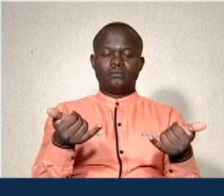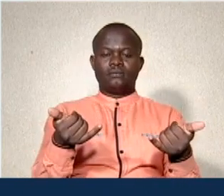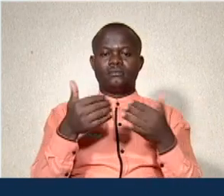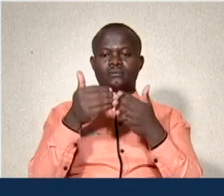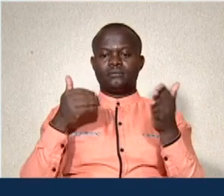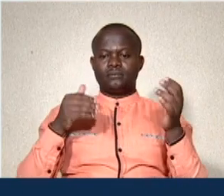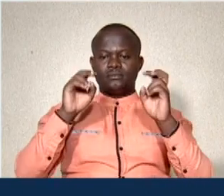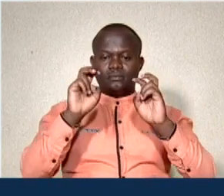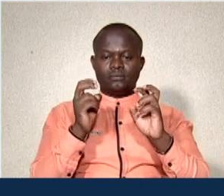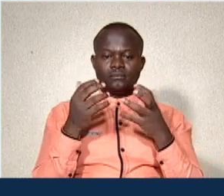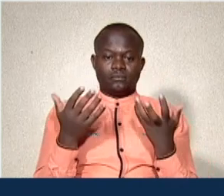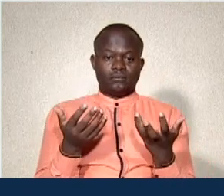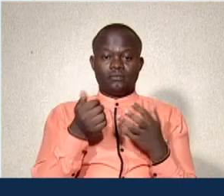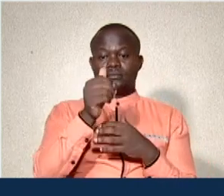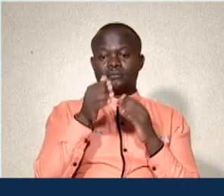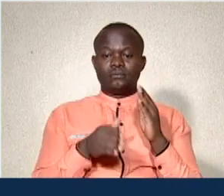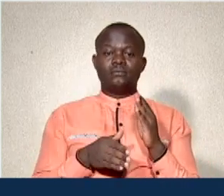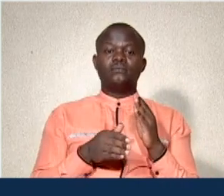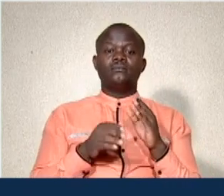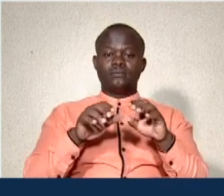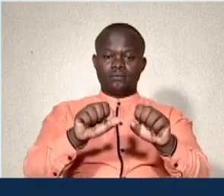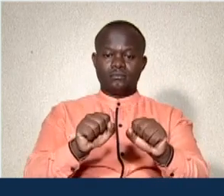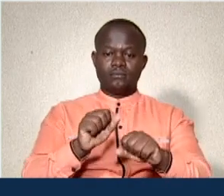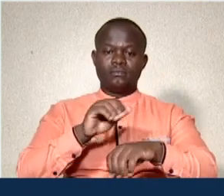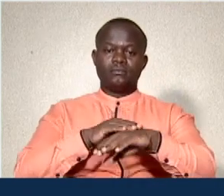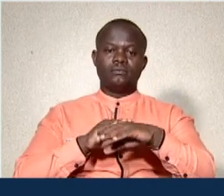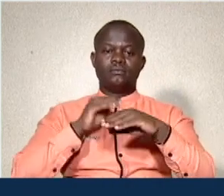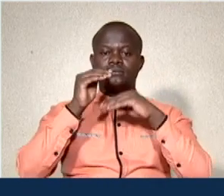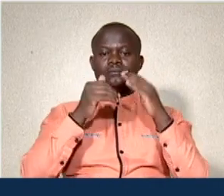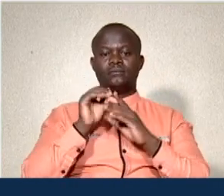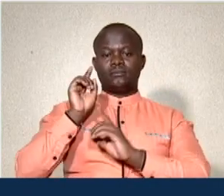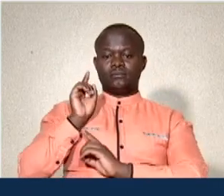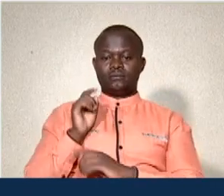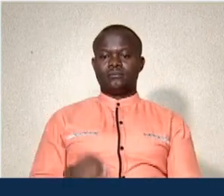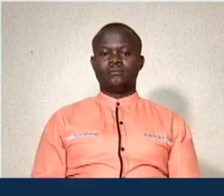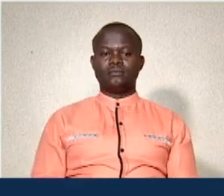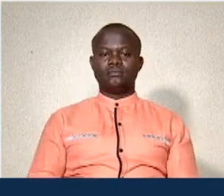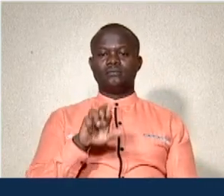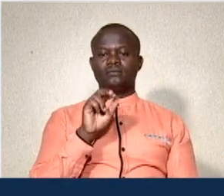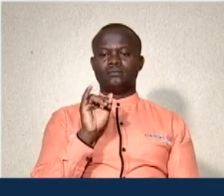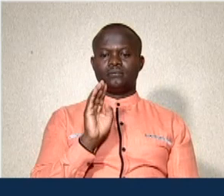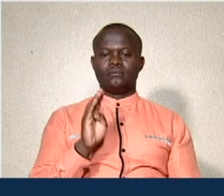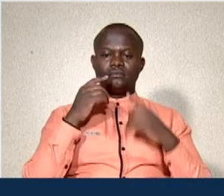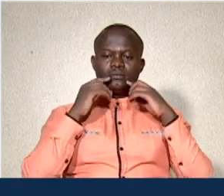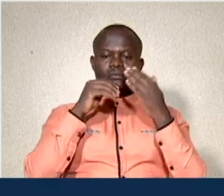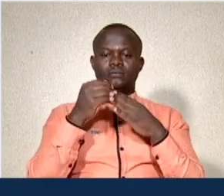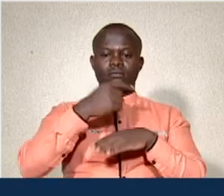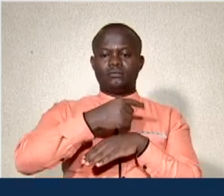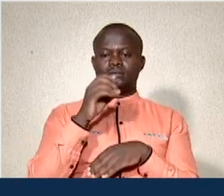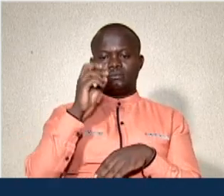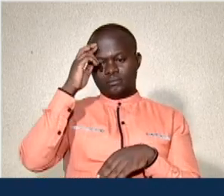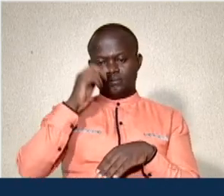mbere yuko uwo muntu asohoka baramwifatira bagahamagara inzego z'umutekano. RIB yagaragaje ko mu minsi ijana yo kwibuka ku